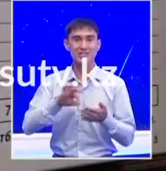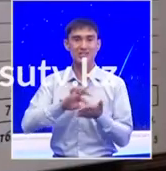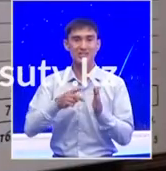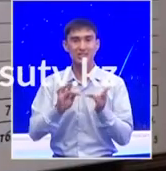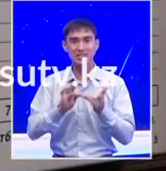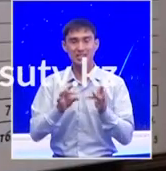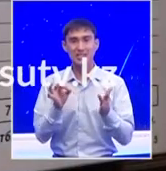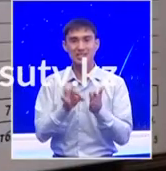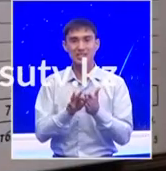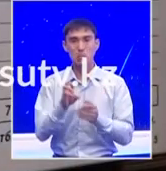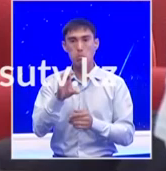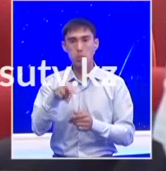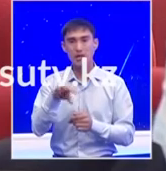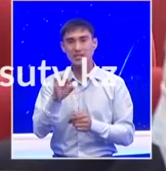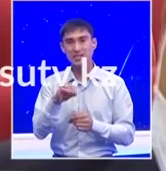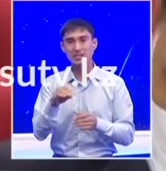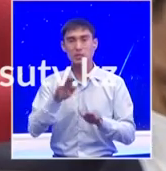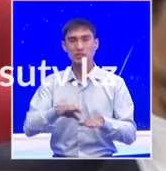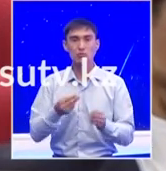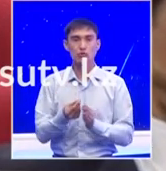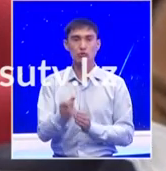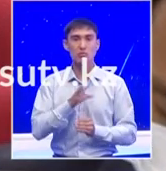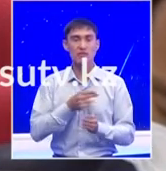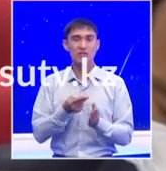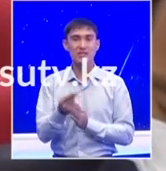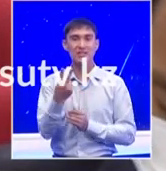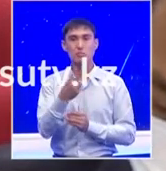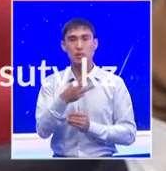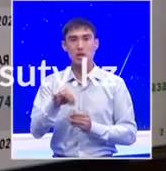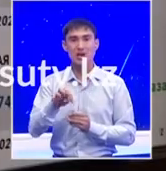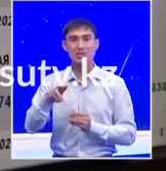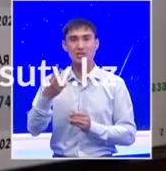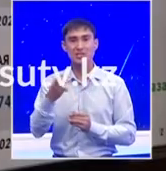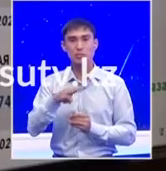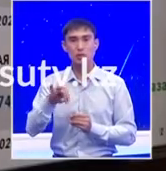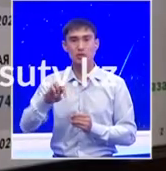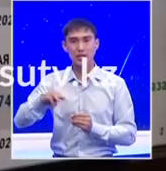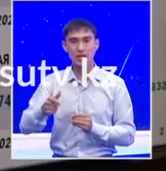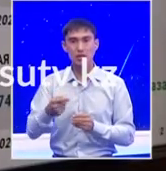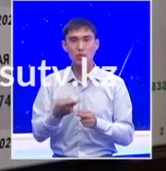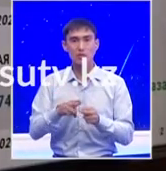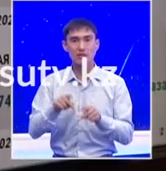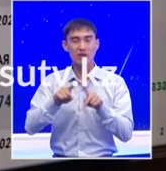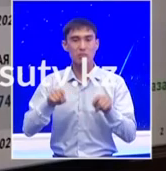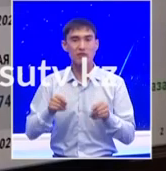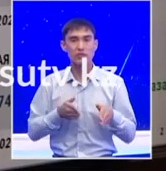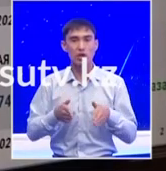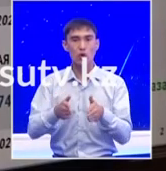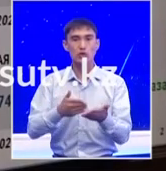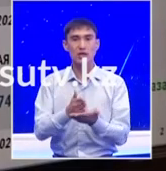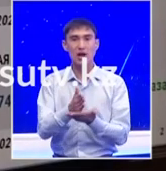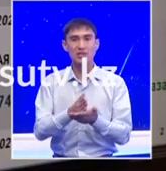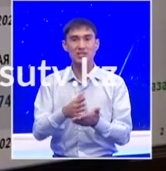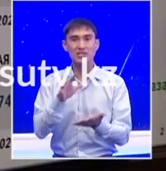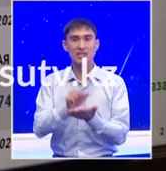разработку ПСД из местного бюджета было выделено 3 миллиарда 300 миллионов тенге. Кроме того, в рамках ДКЗ ведется